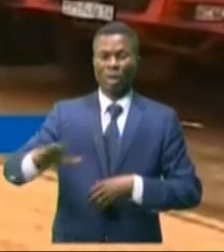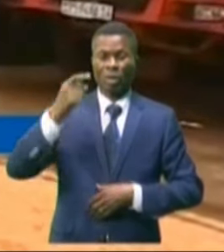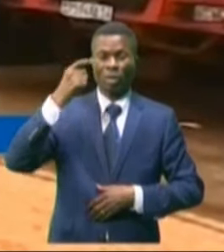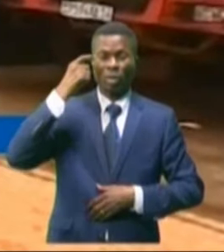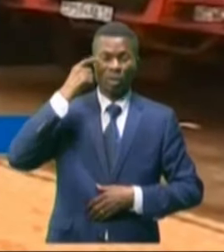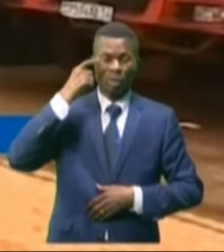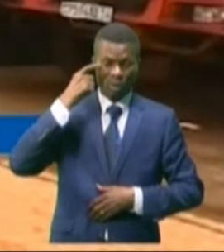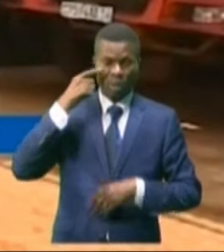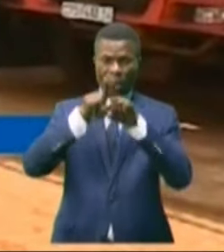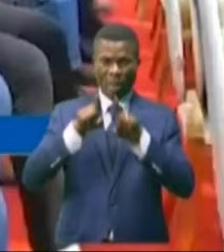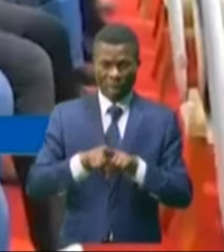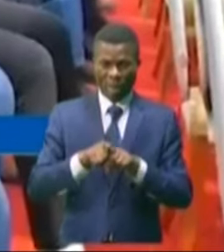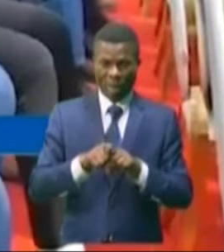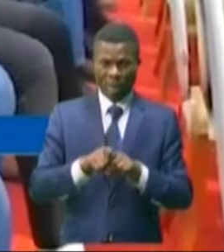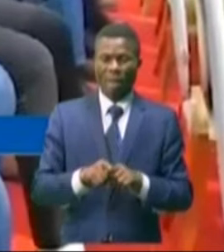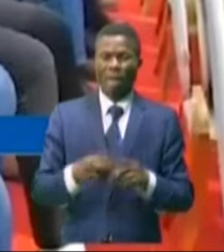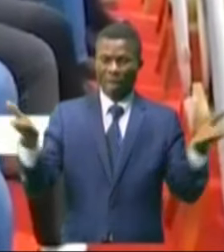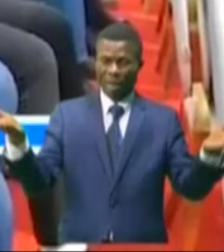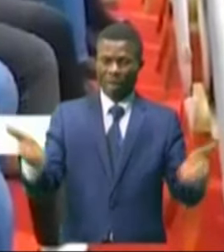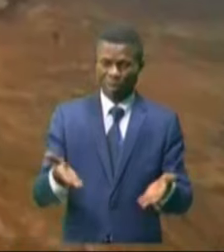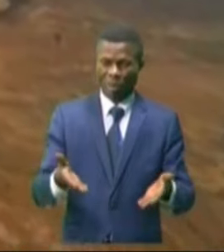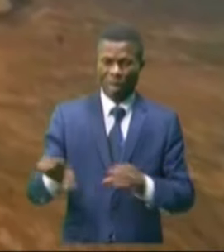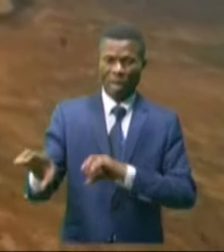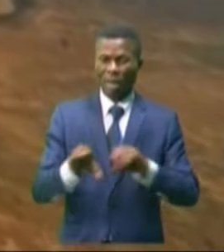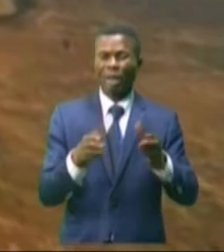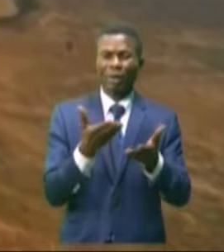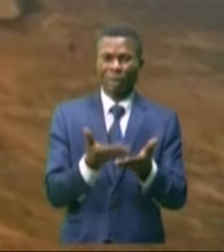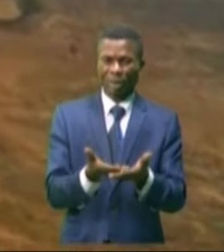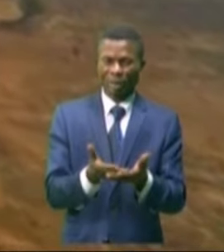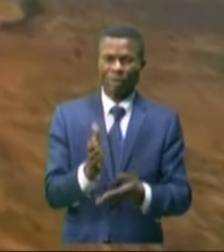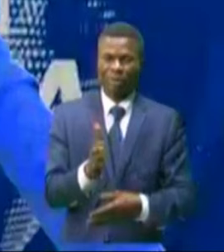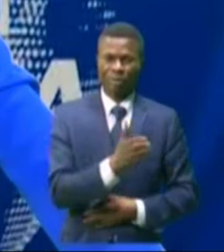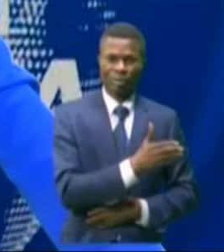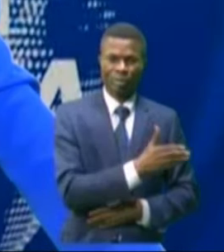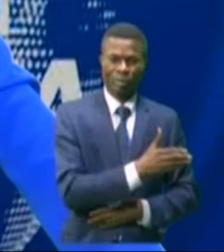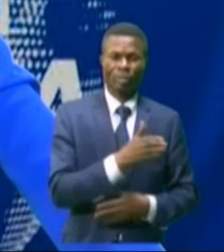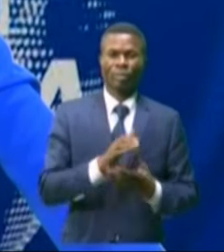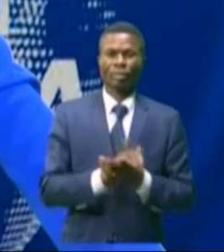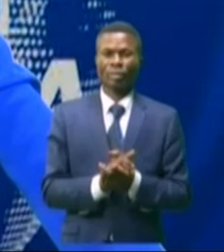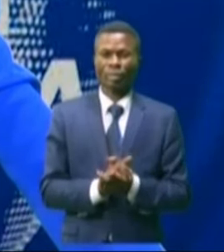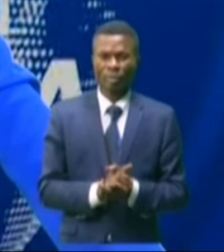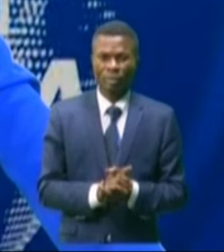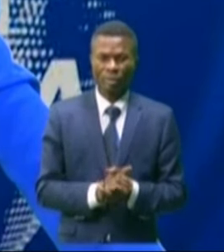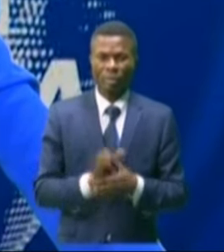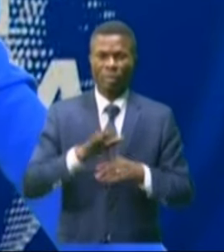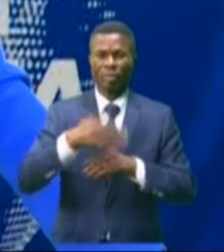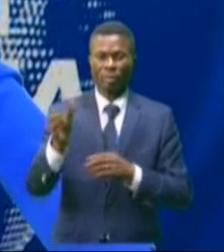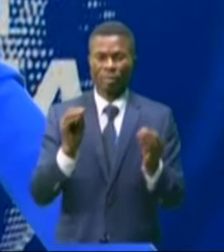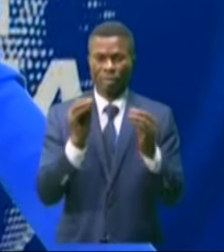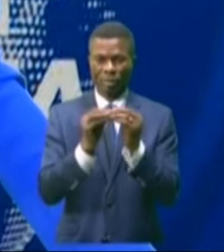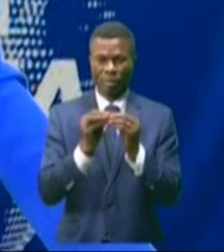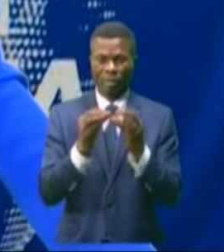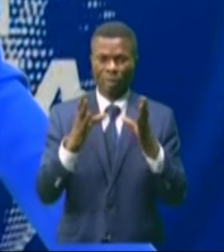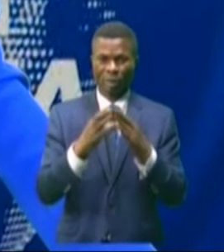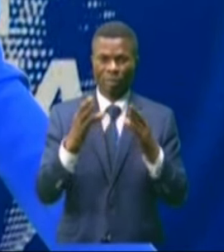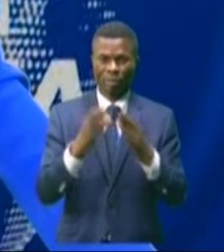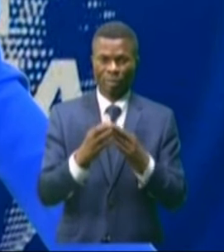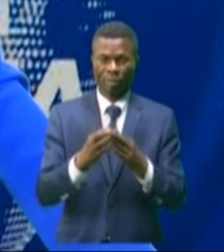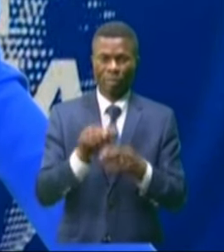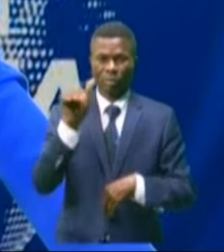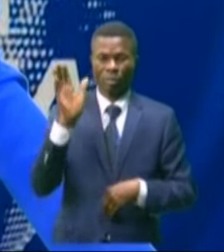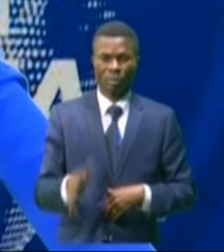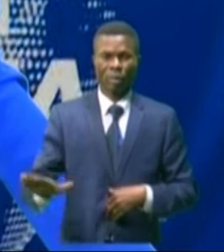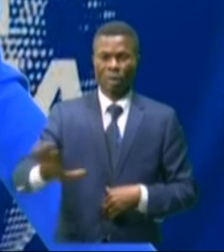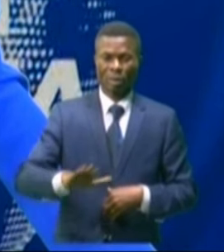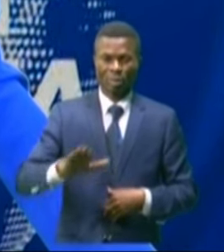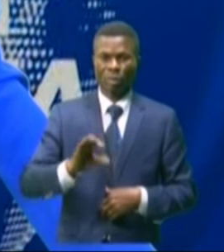ont aussi marqué de leur présence à cette cérémonie. Après la rencontre avec la directrice pays